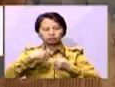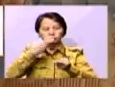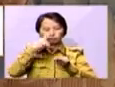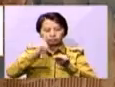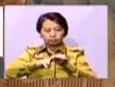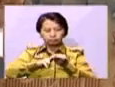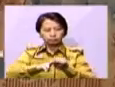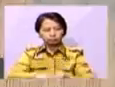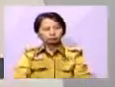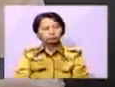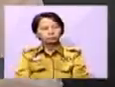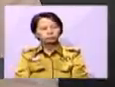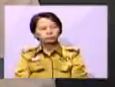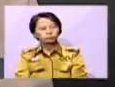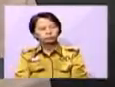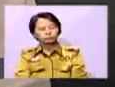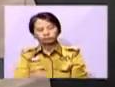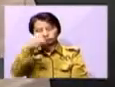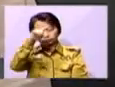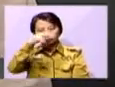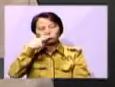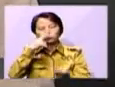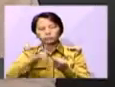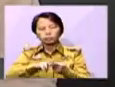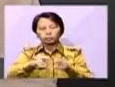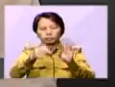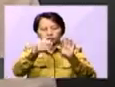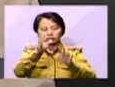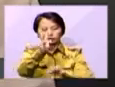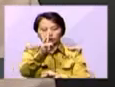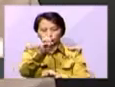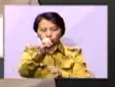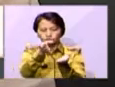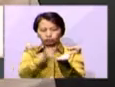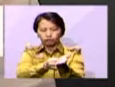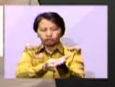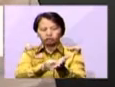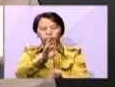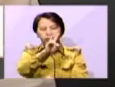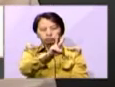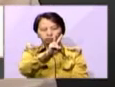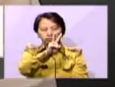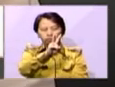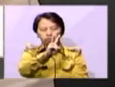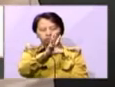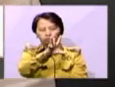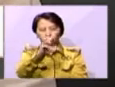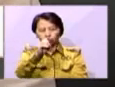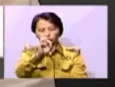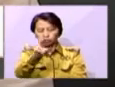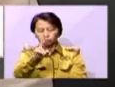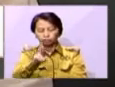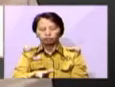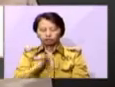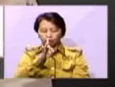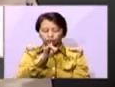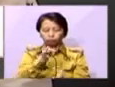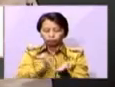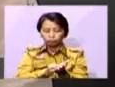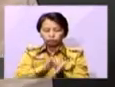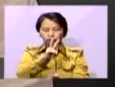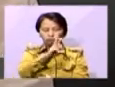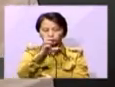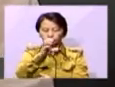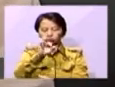stem. Untuk stem 60 sen, kita cetak 200,000 keping. Untuk stem 80 sen,